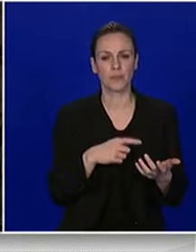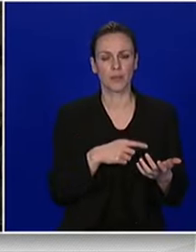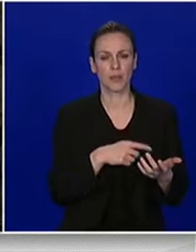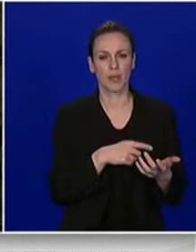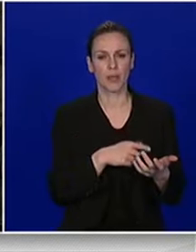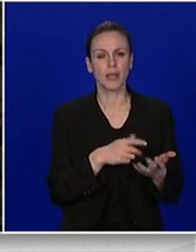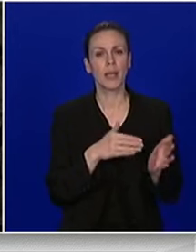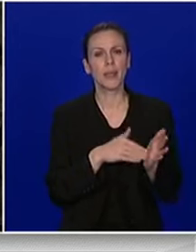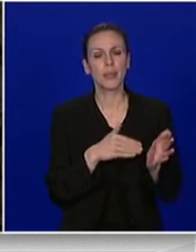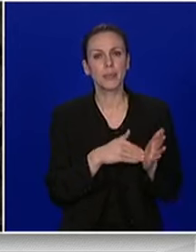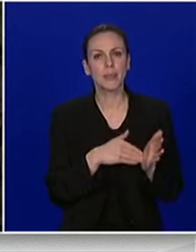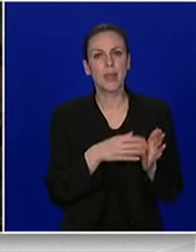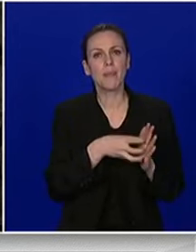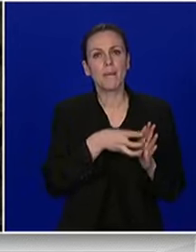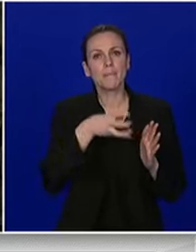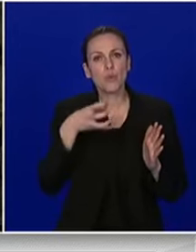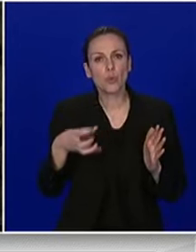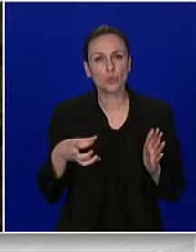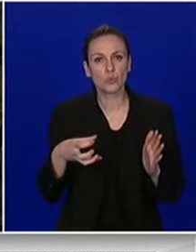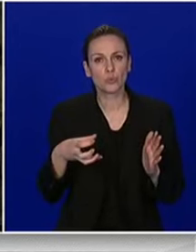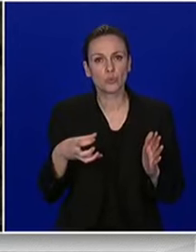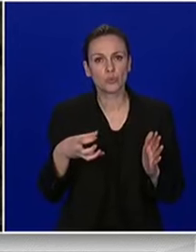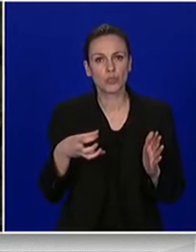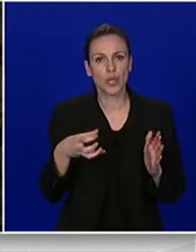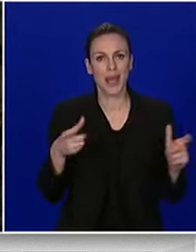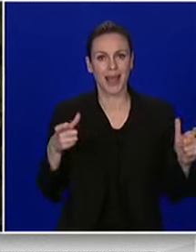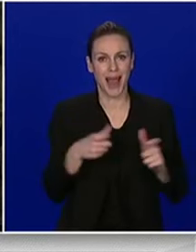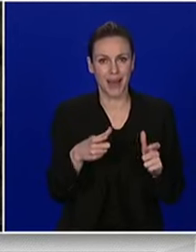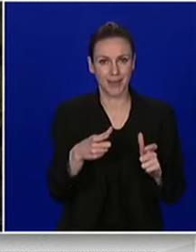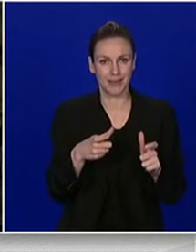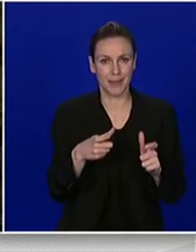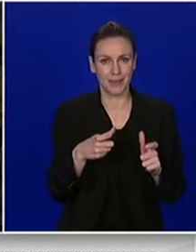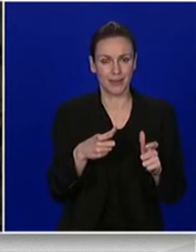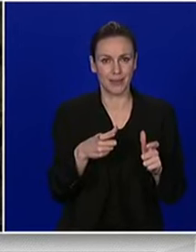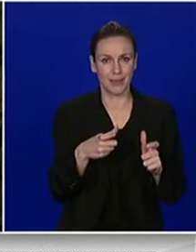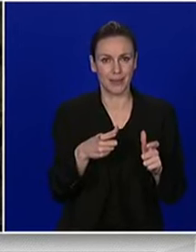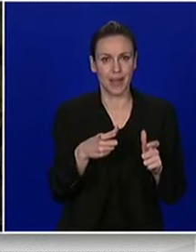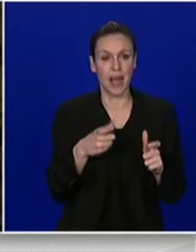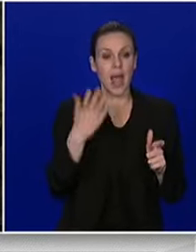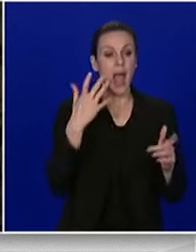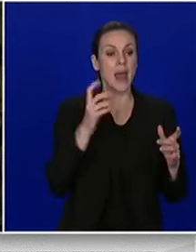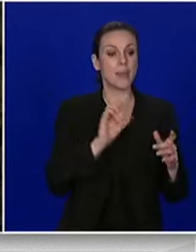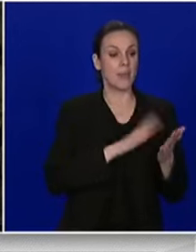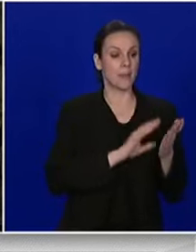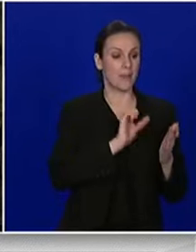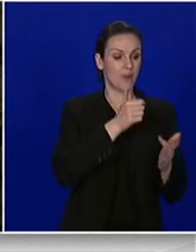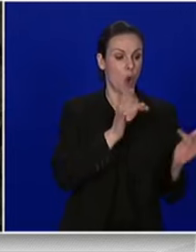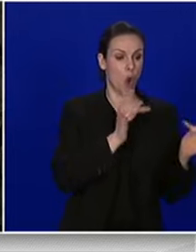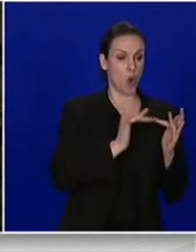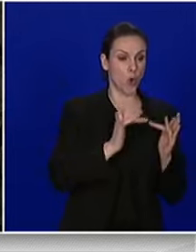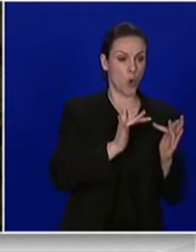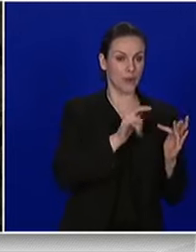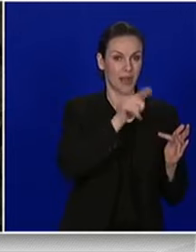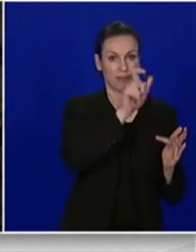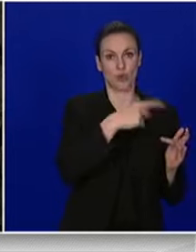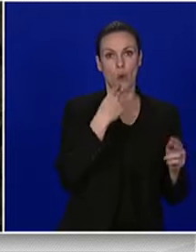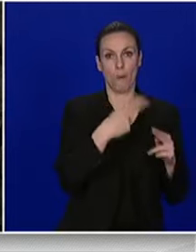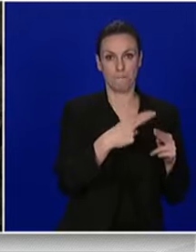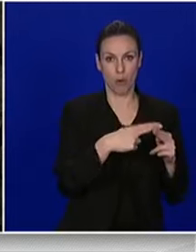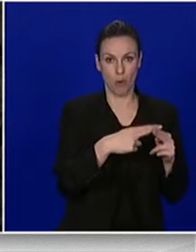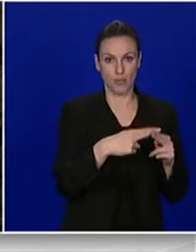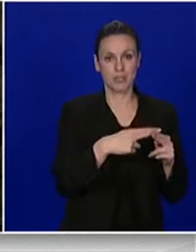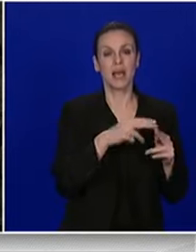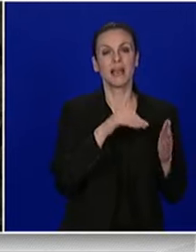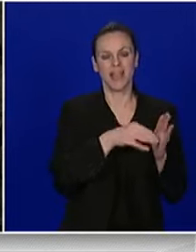bi trebalo produžiti karantenu nakon kontakta sa oboljelom osobom na